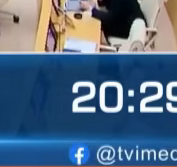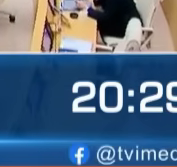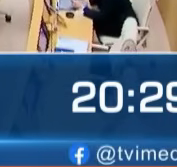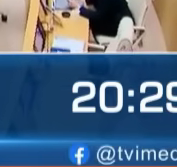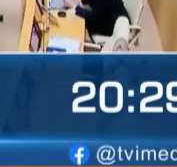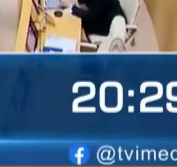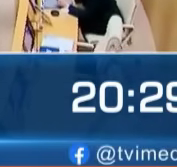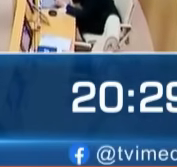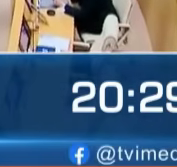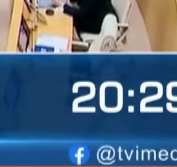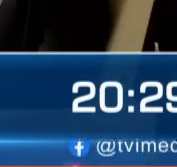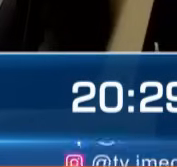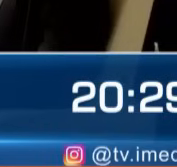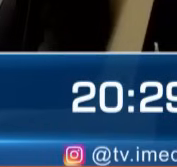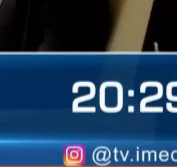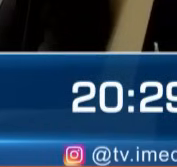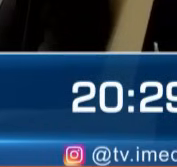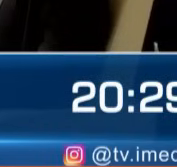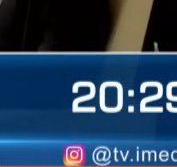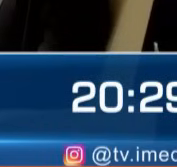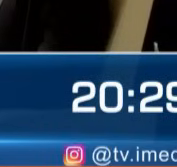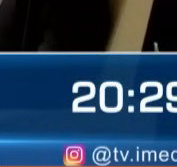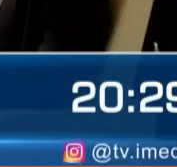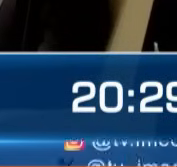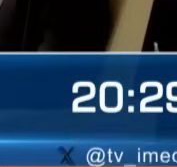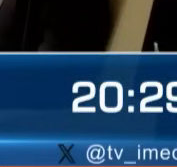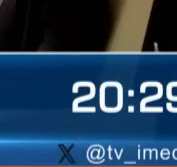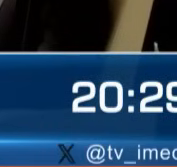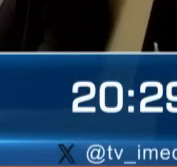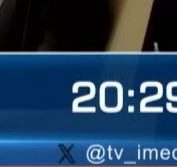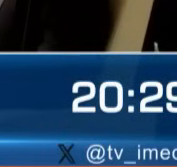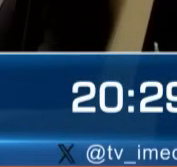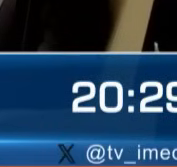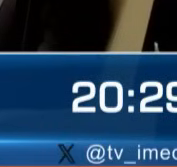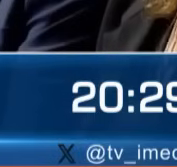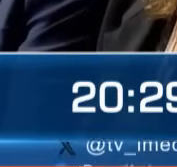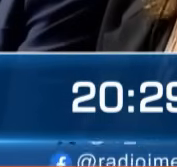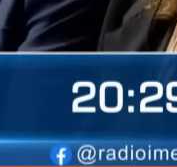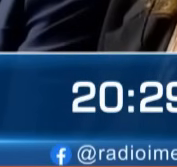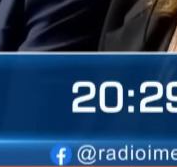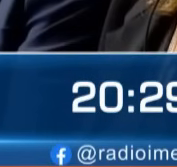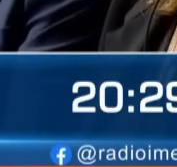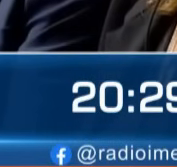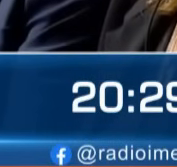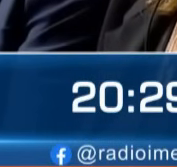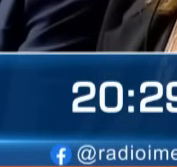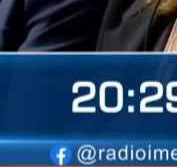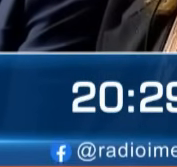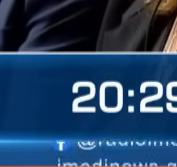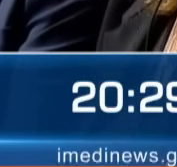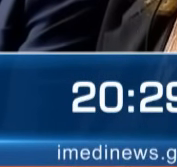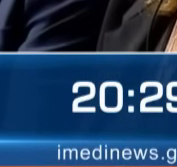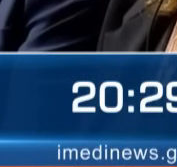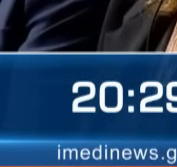რომ კანონის შესაბამისად სწორედ აღმასრულებელი ხელისუფლება აწარმოებს ქვეყნის საგარეო პოლიტიკას და აქედან გამომდინარე მნიშვნელოვანი